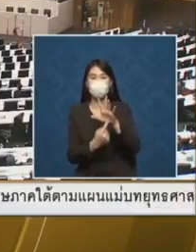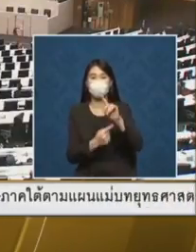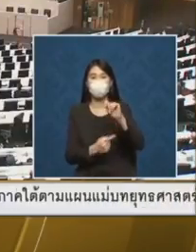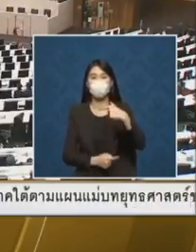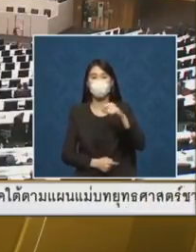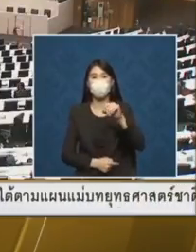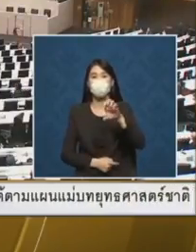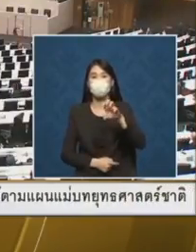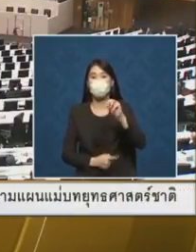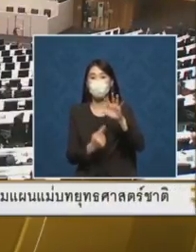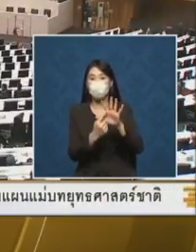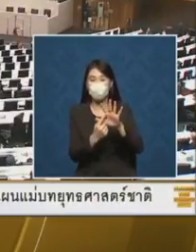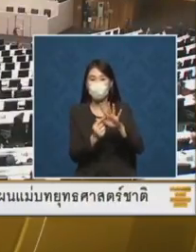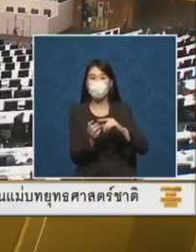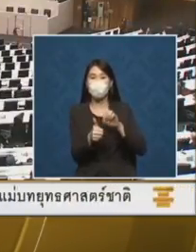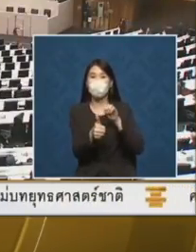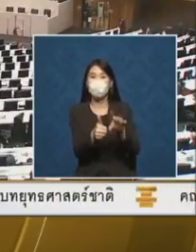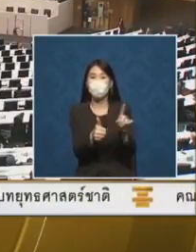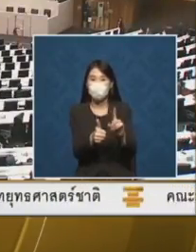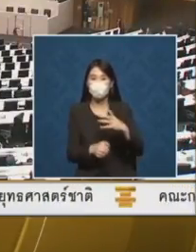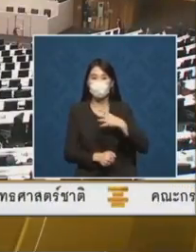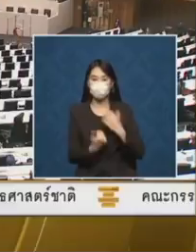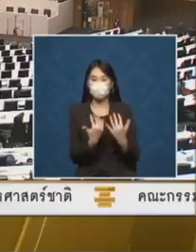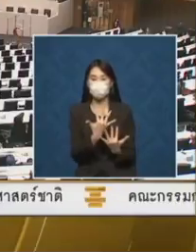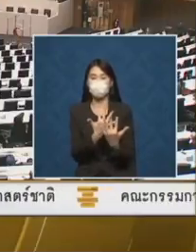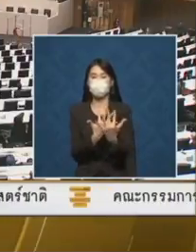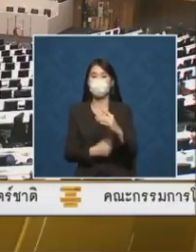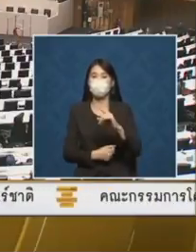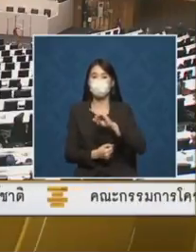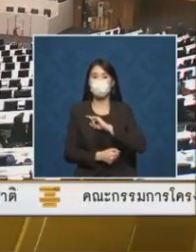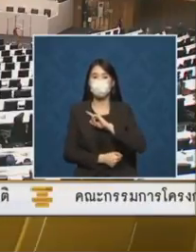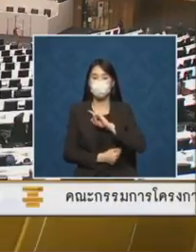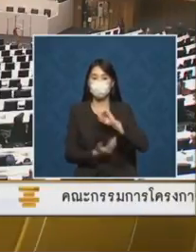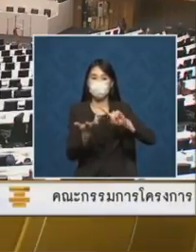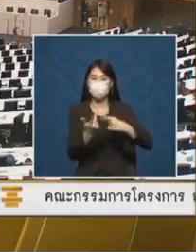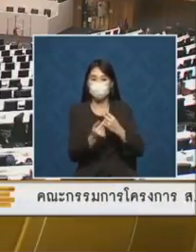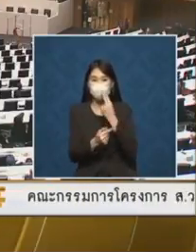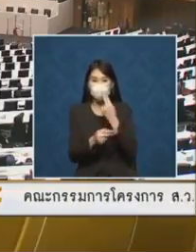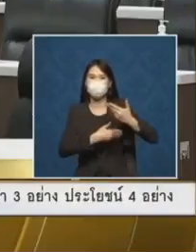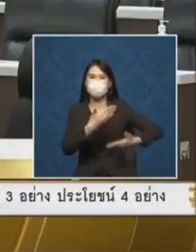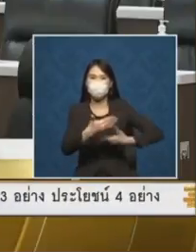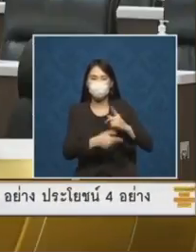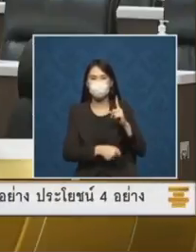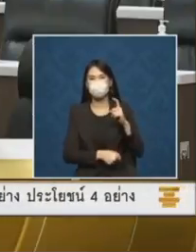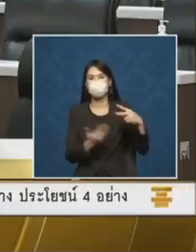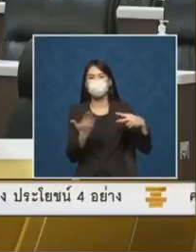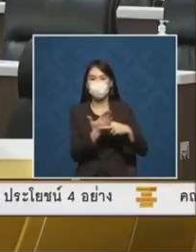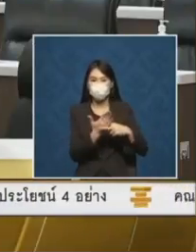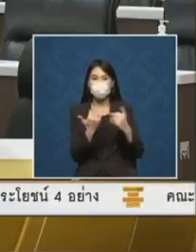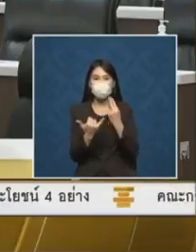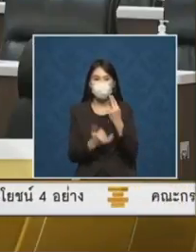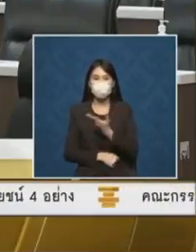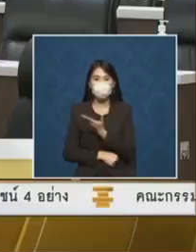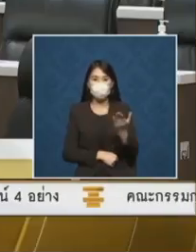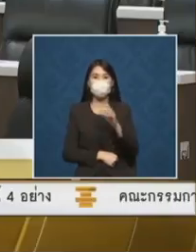งผู้แทนมาชี้แจงยัตติและไม่ส่งรัฐมนตรีมาตอบกระทู้จึงทำให้ฝ่ายค้านมีความชอบธรรมในการทำให้สภาล่มมากขึ้น